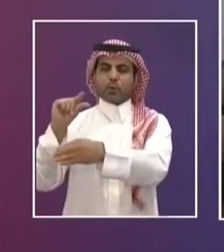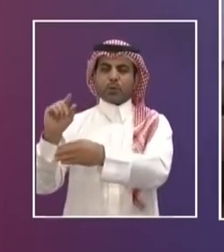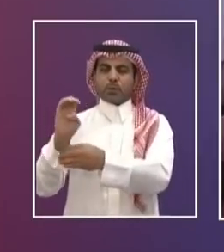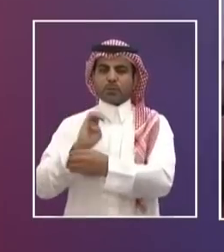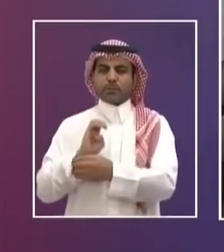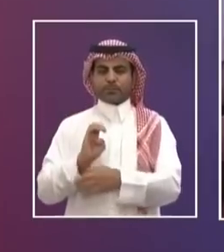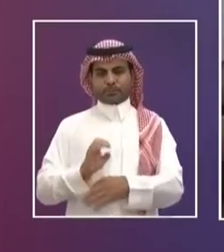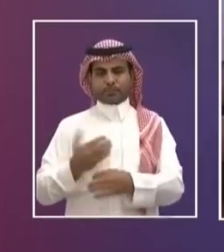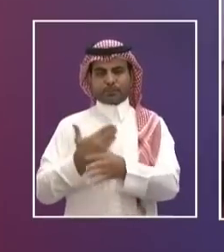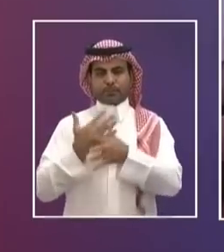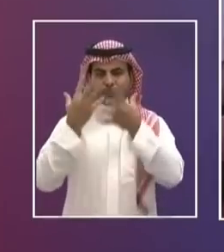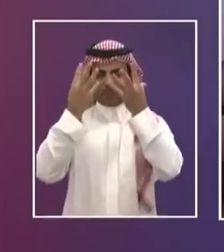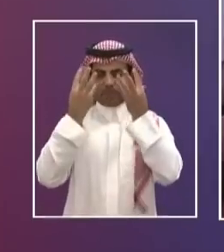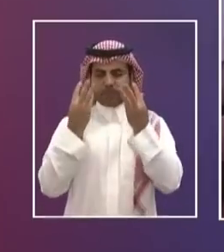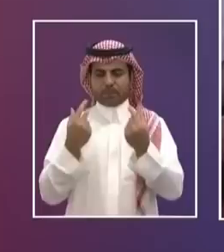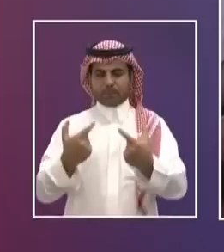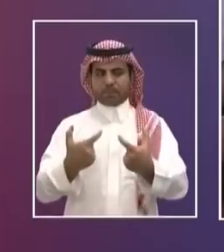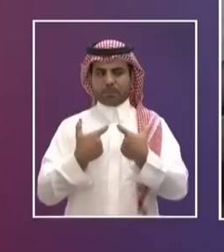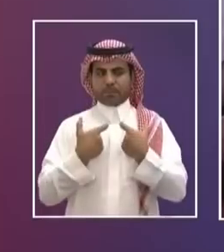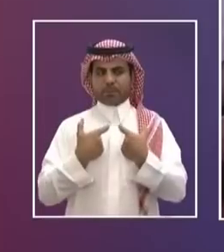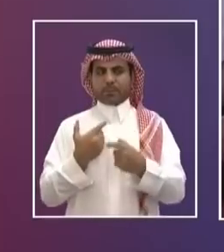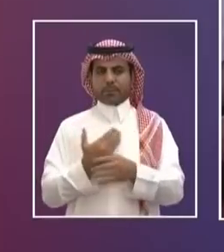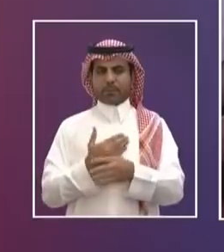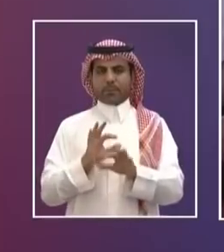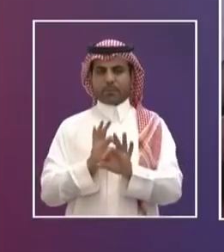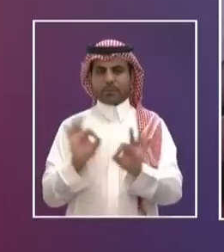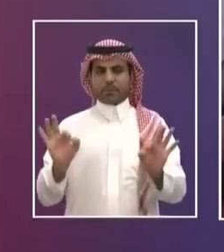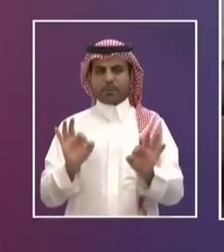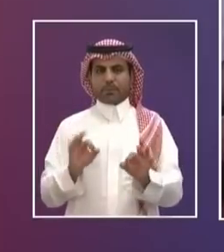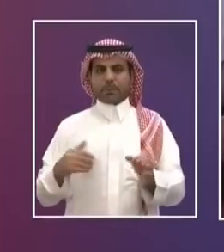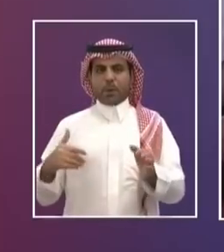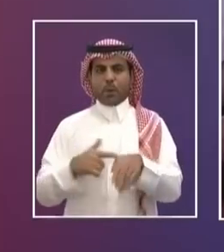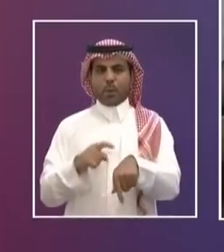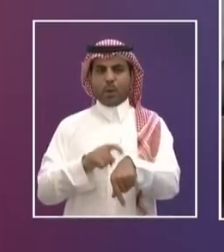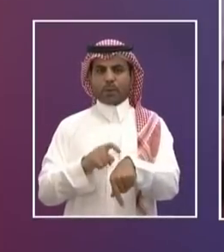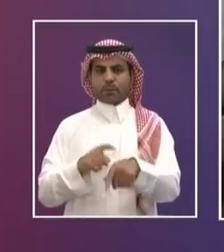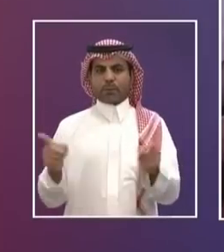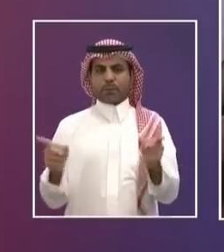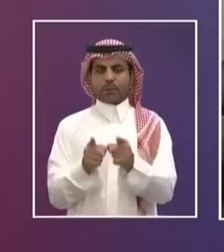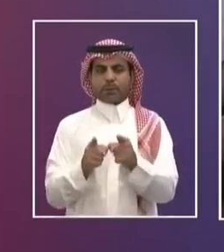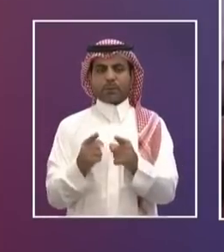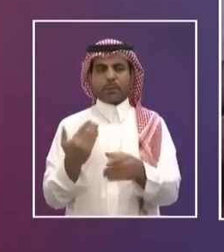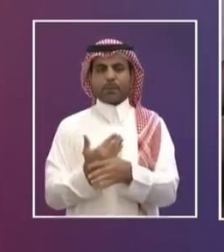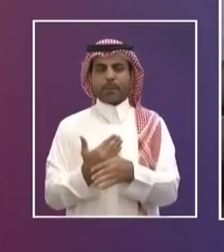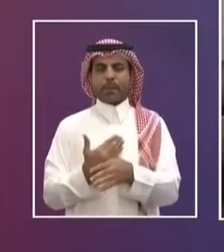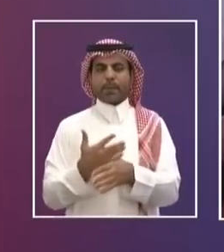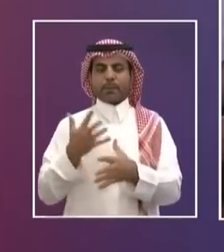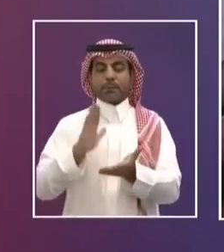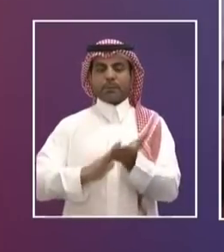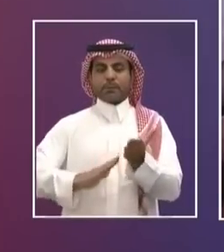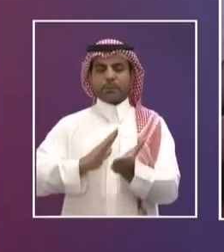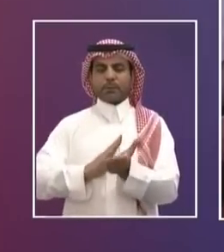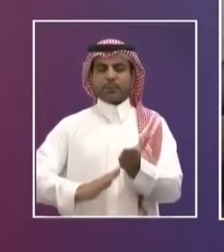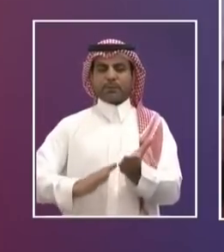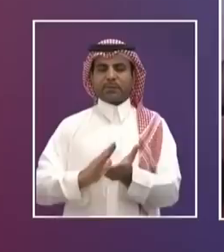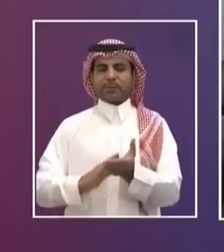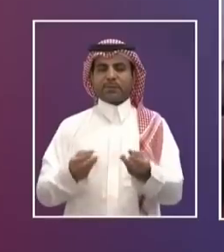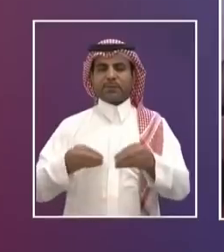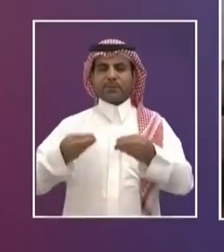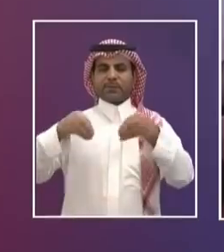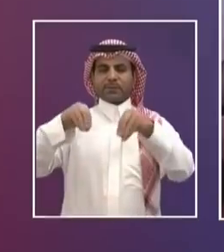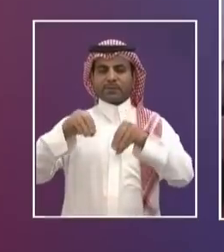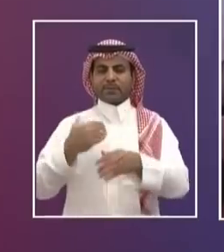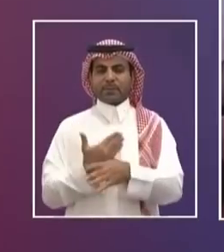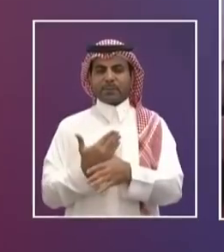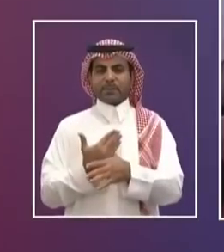هذا ليضمنوا سلامتهم النفسية. فالفترة هذه تكون بالنسبة لهم حرجة، وهم أكثر عرضة